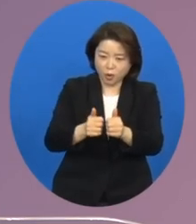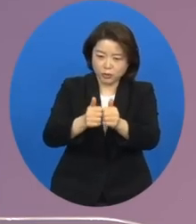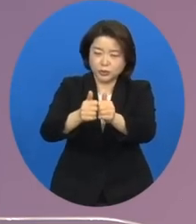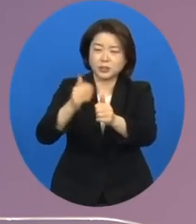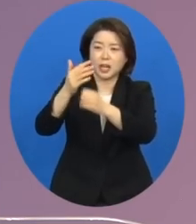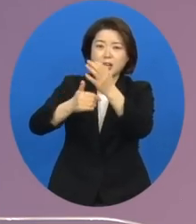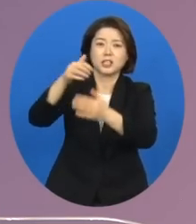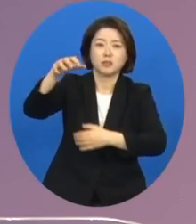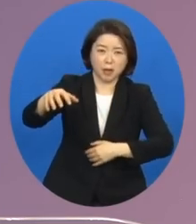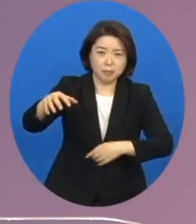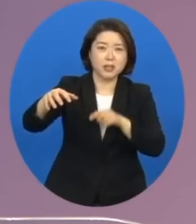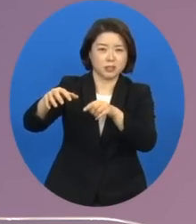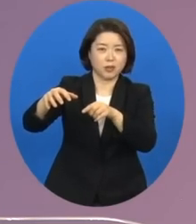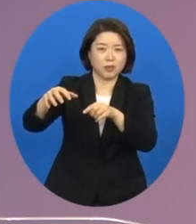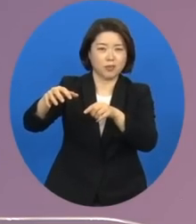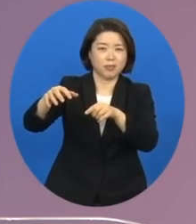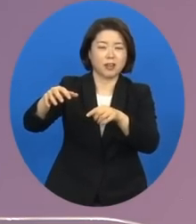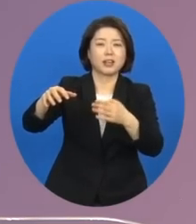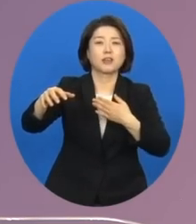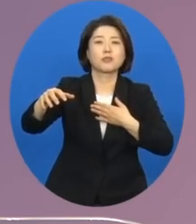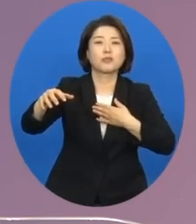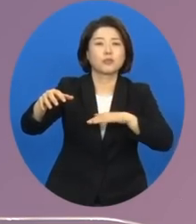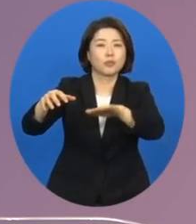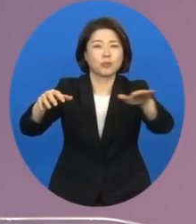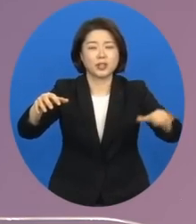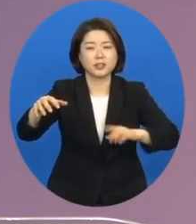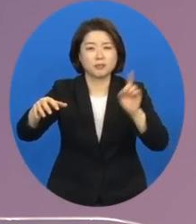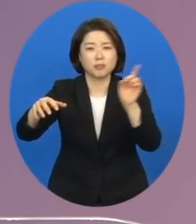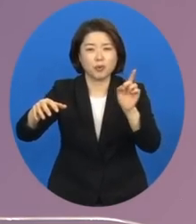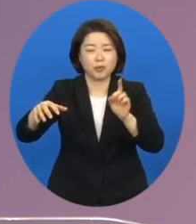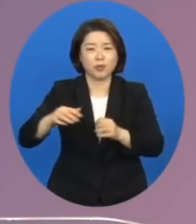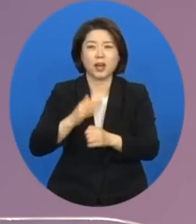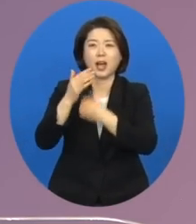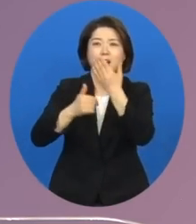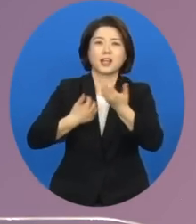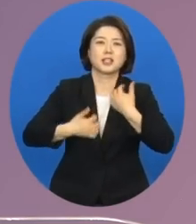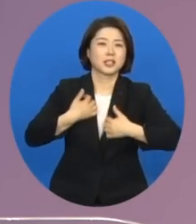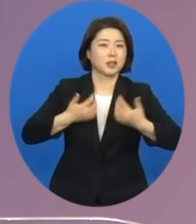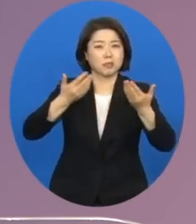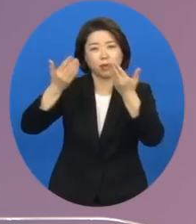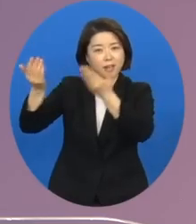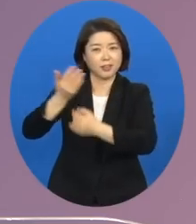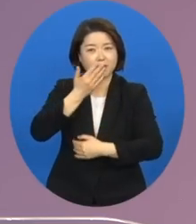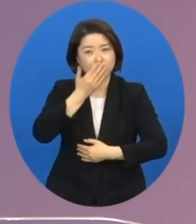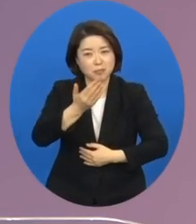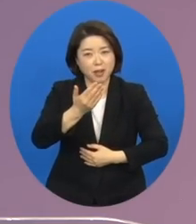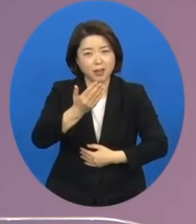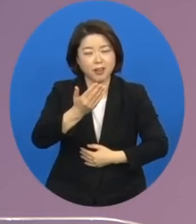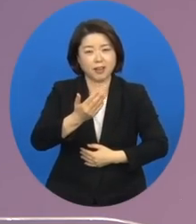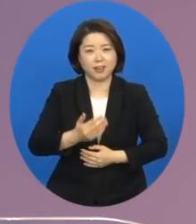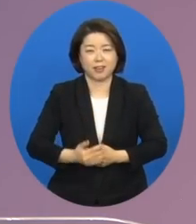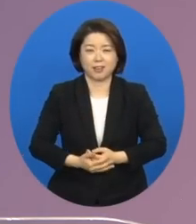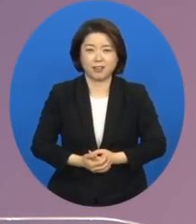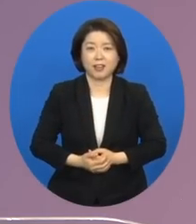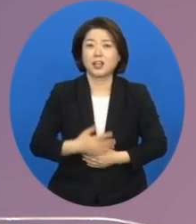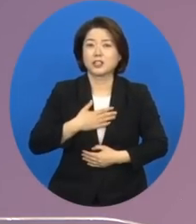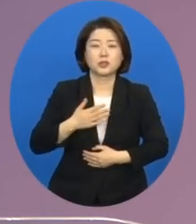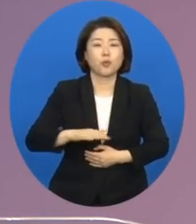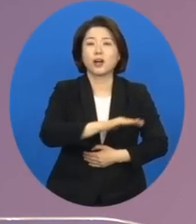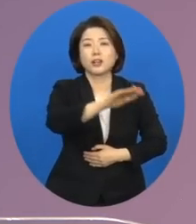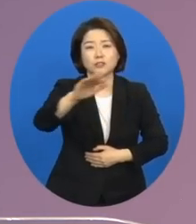이제 우리는 무엇으로 하나님을 기쁘게 해 드릴 수 있을까요 저는 오늘